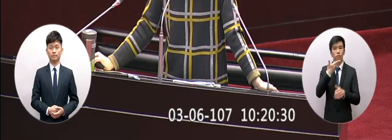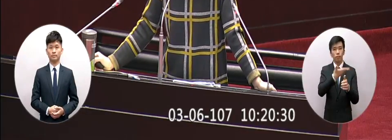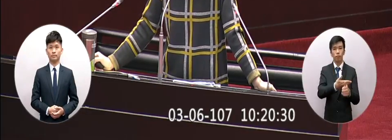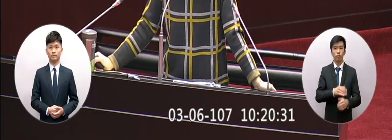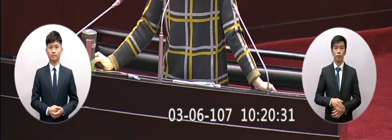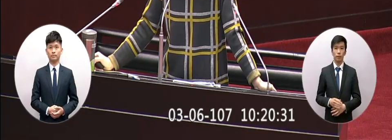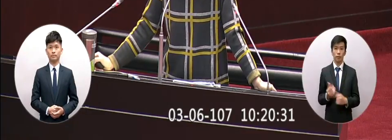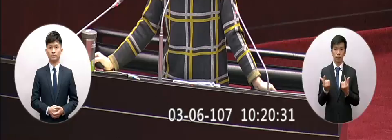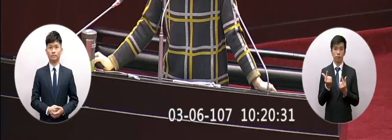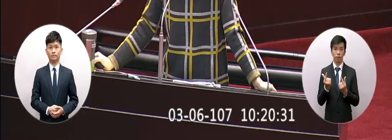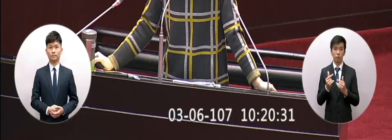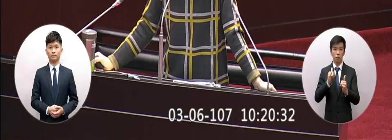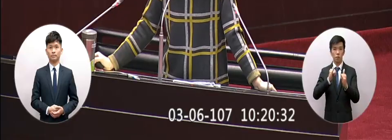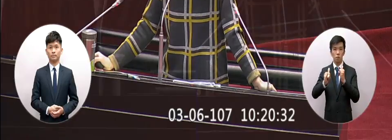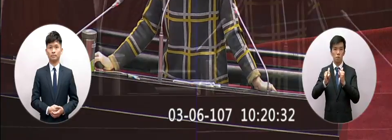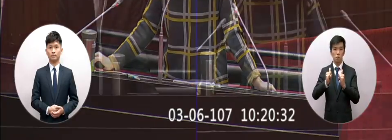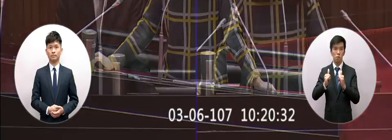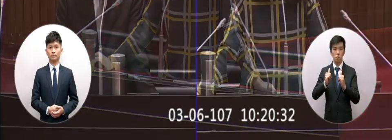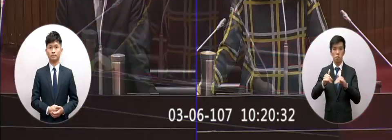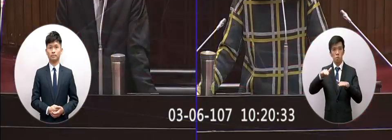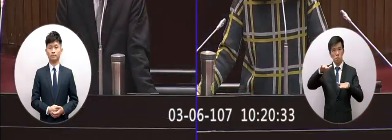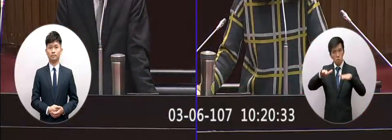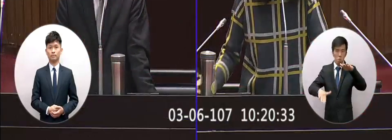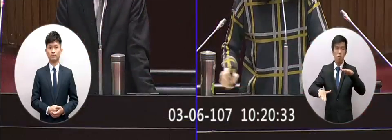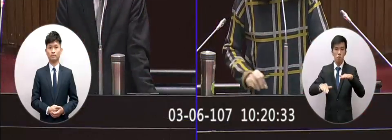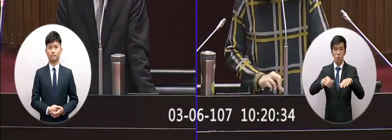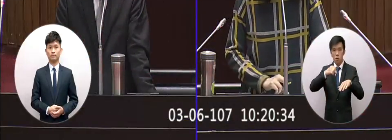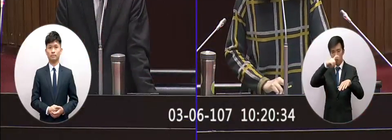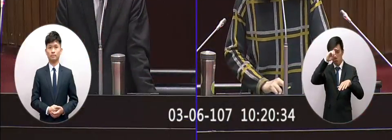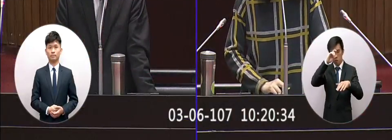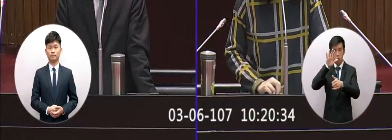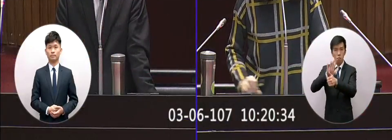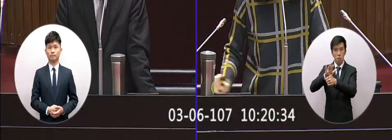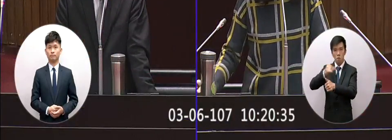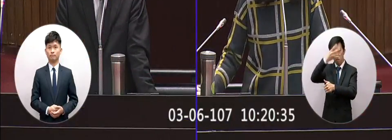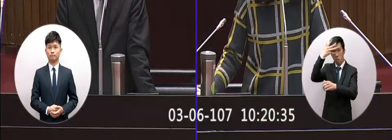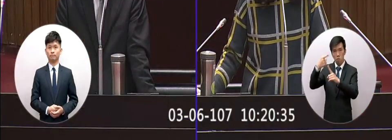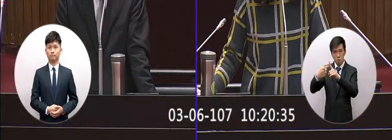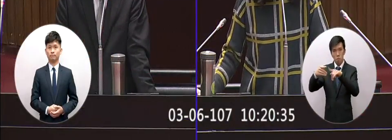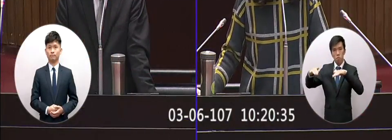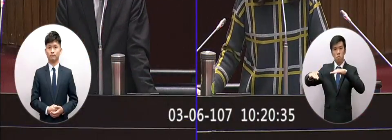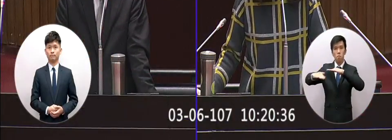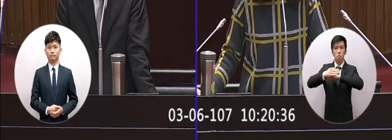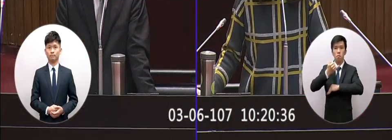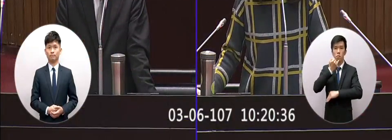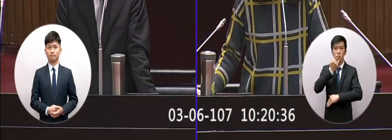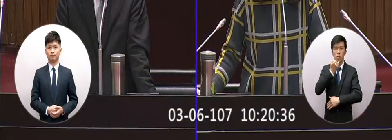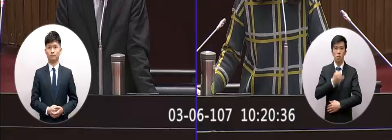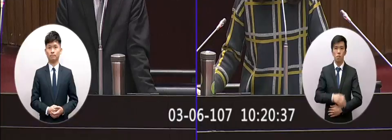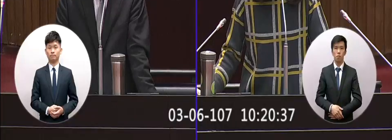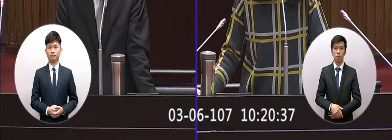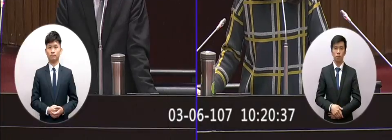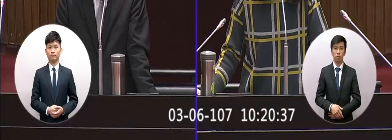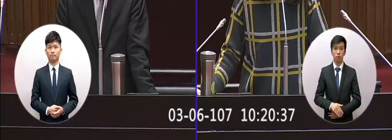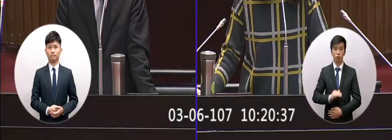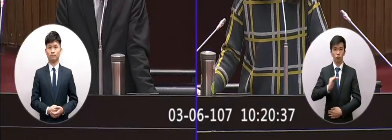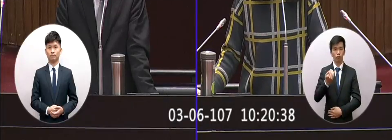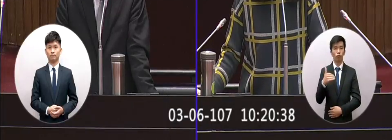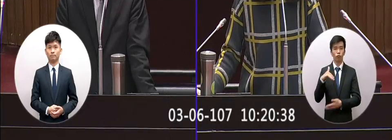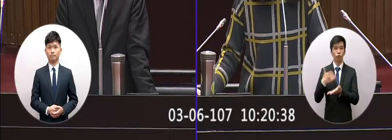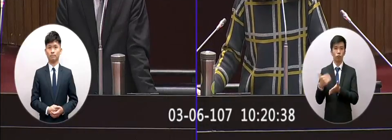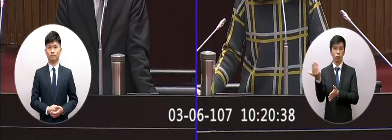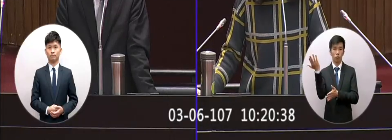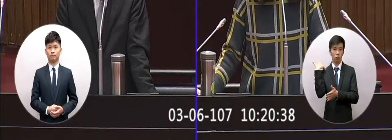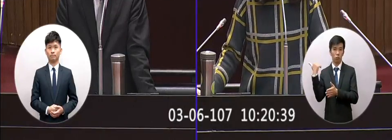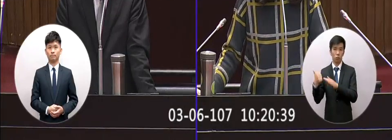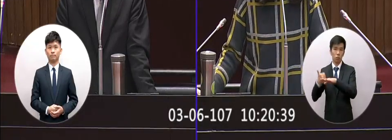会不友善的结构，要改善年轻人的处境哦。但是其实这一年九个多月以来哦，